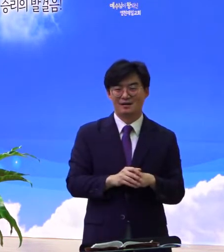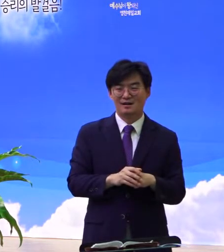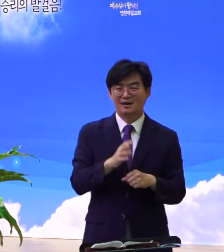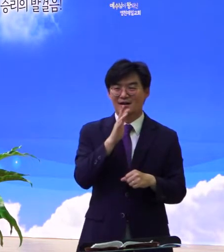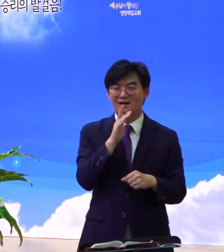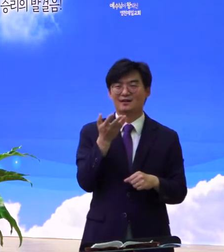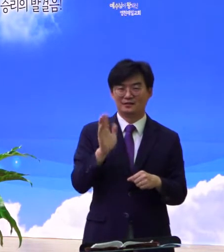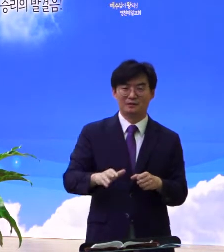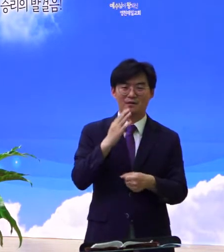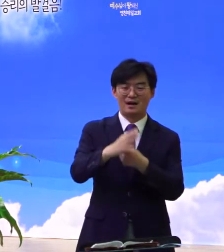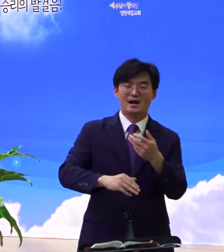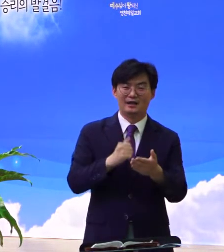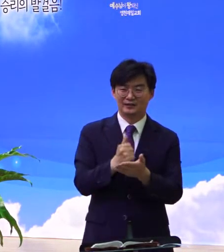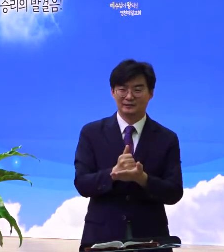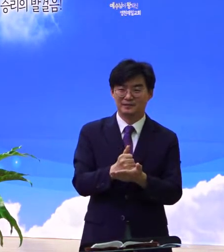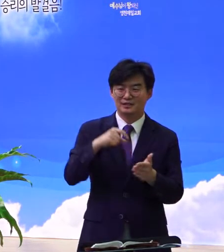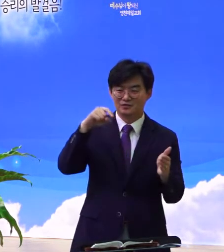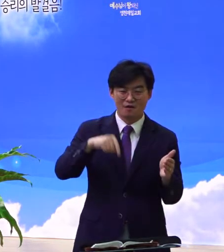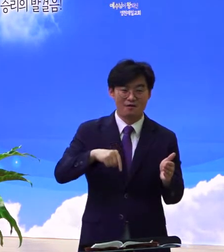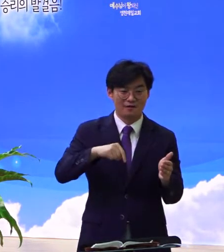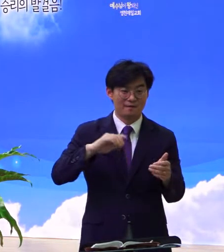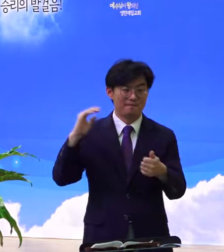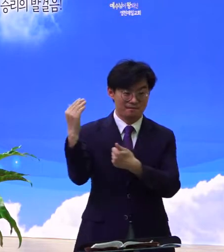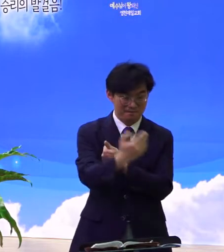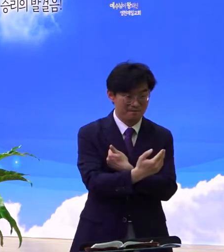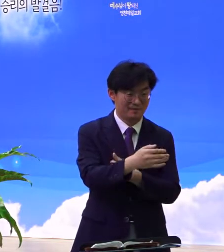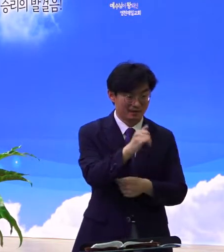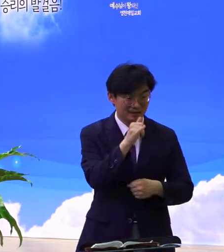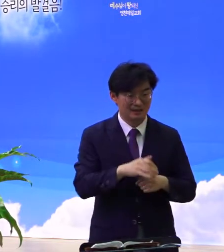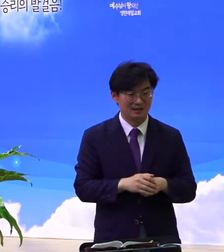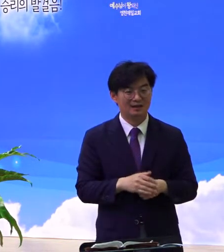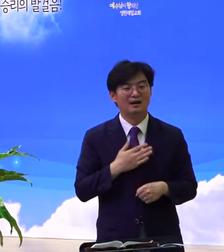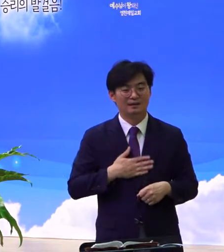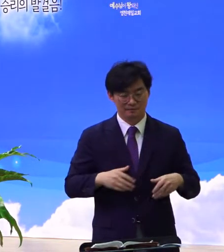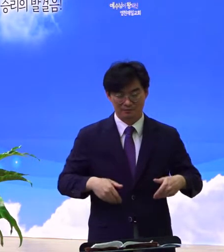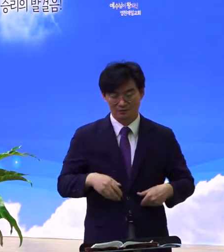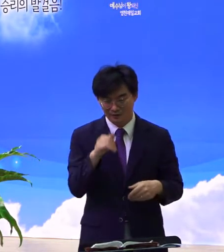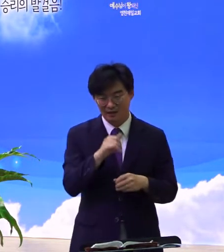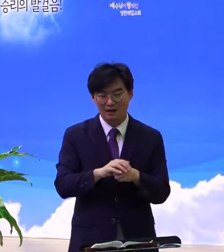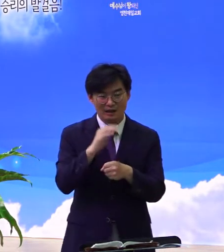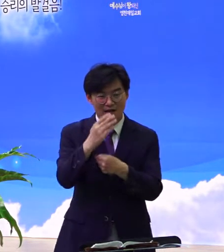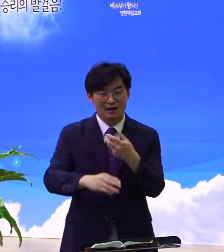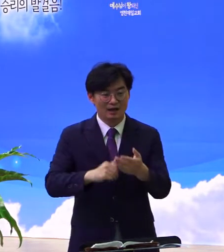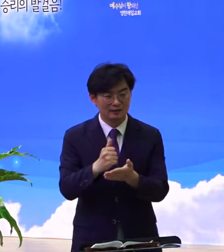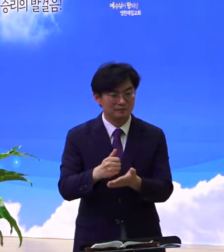몸부림치는 그 하나님 없는 몸부림에서 오는 무기력함입니다.